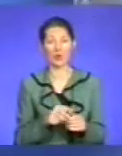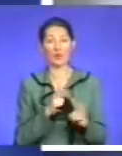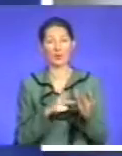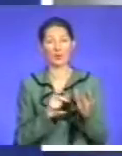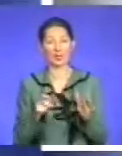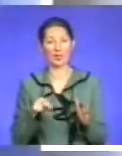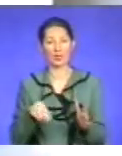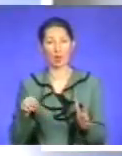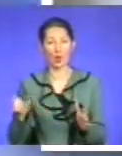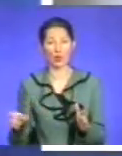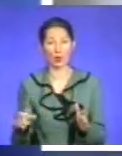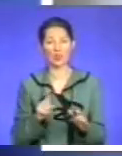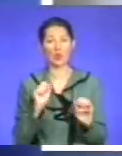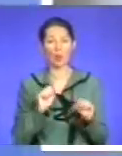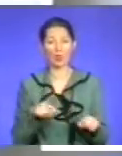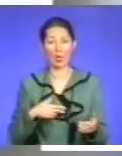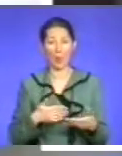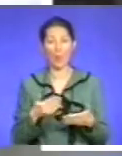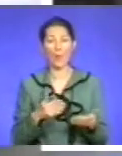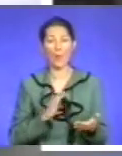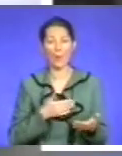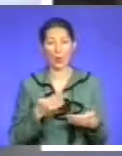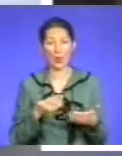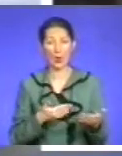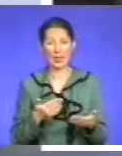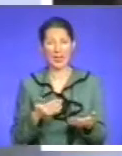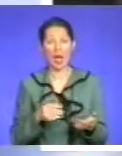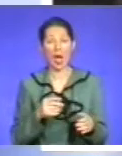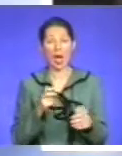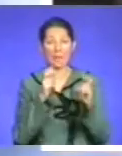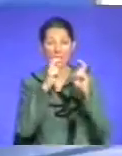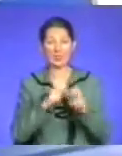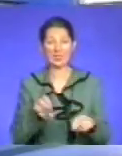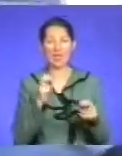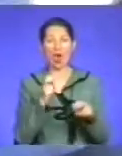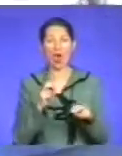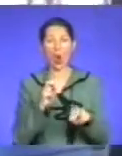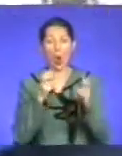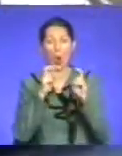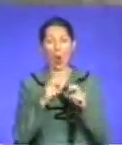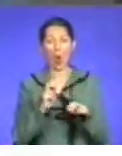Чи можна пройти профілактичний огляд у дитячих поліклініках Тернополя без черг?